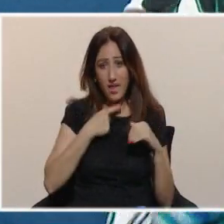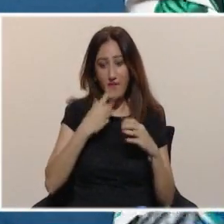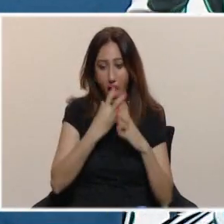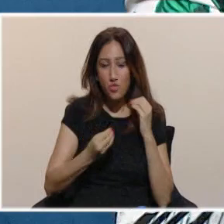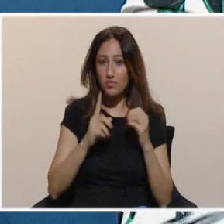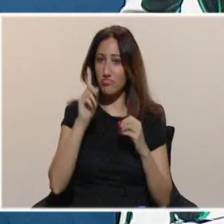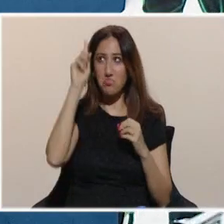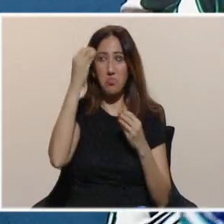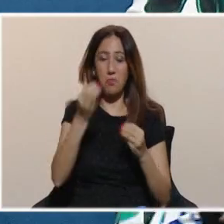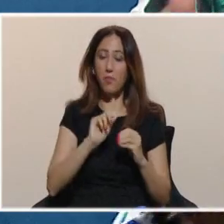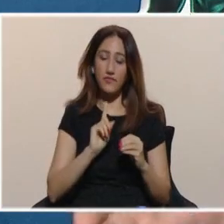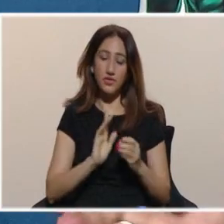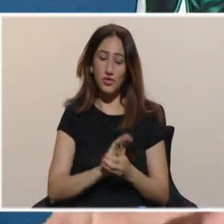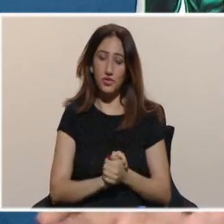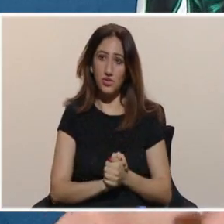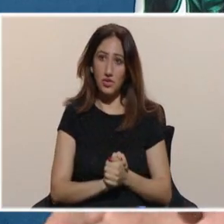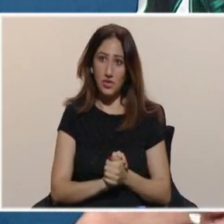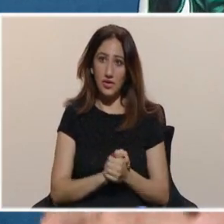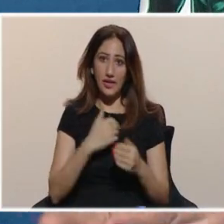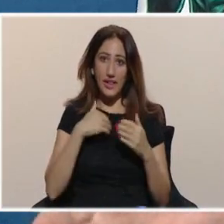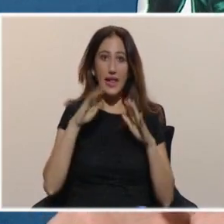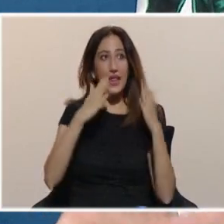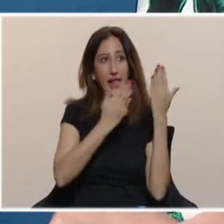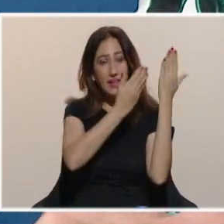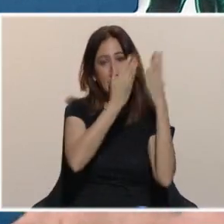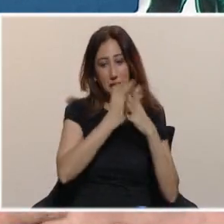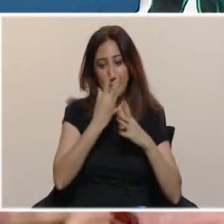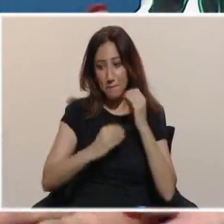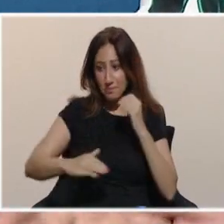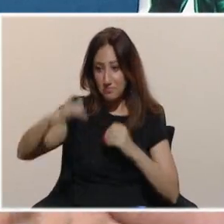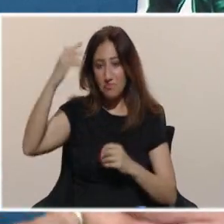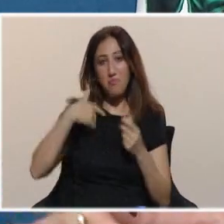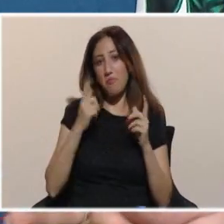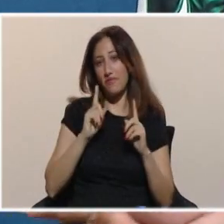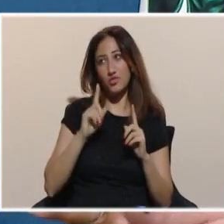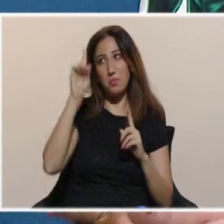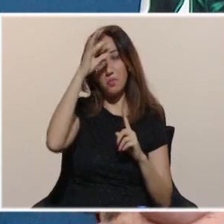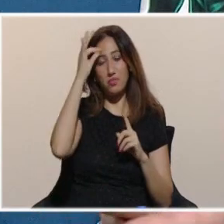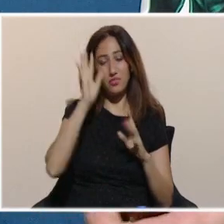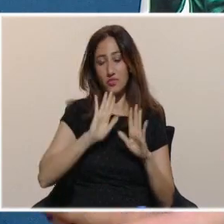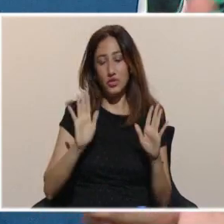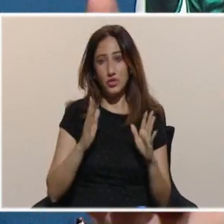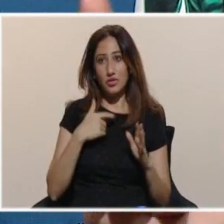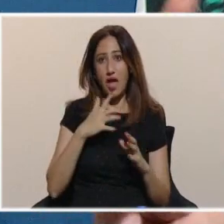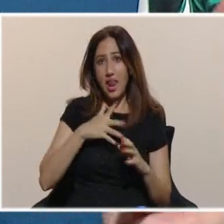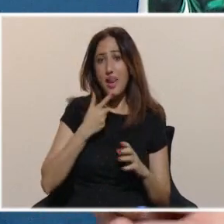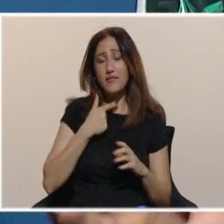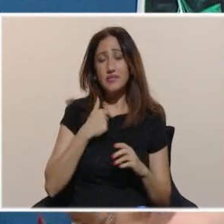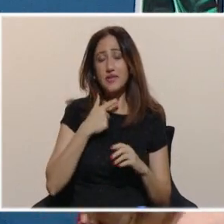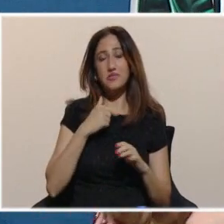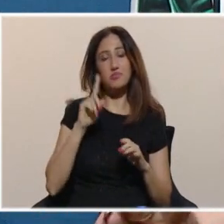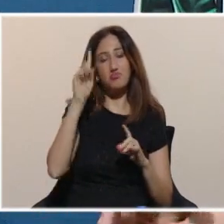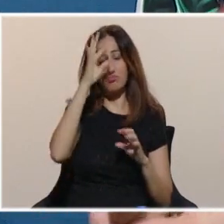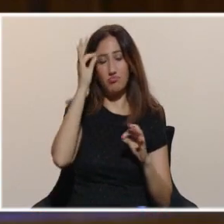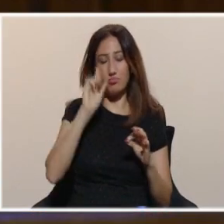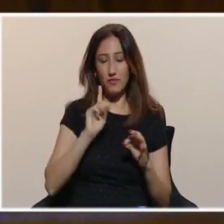فربنا يدخلني الجنه ان انا قدرت ان انا يعني اربي الطفل كويس. انا جوايا حب كبير، او بحب الاطفال